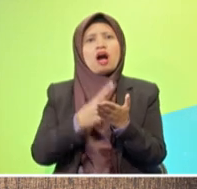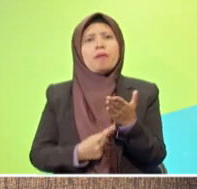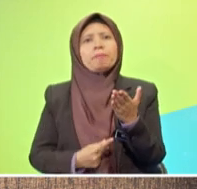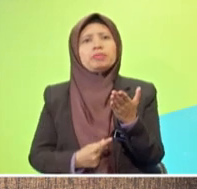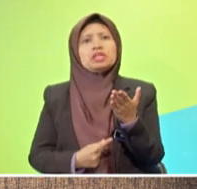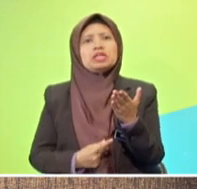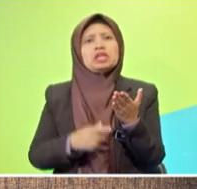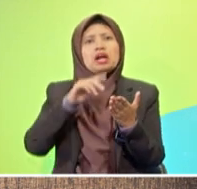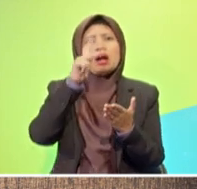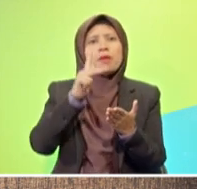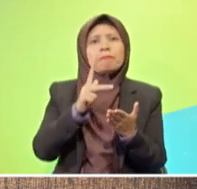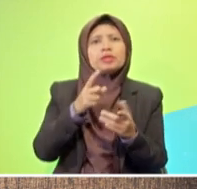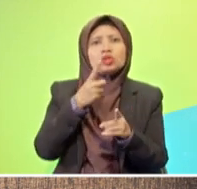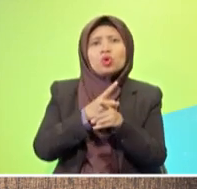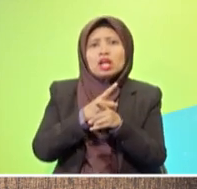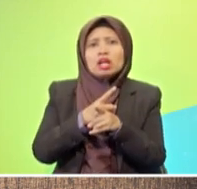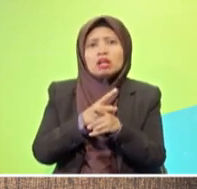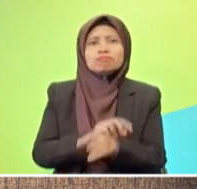perkara yang dilihat oleh